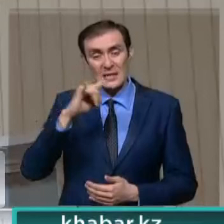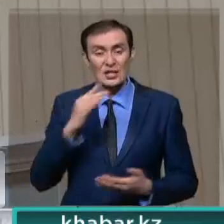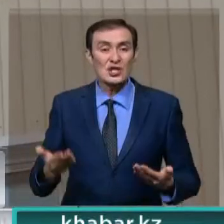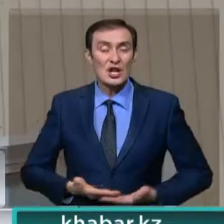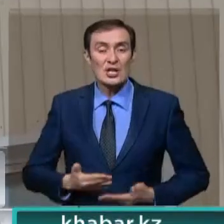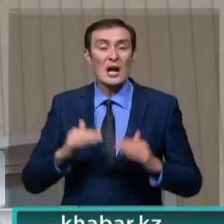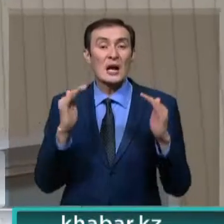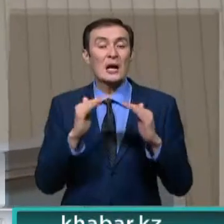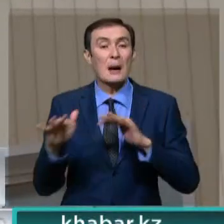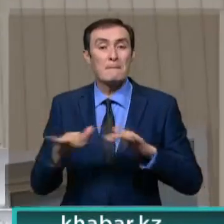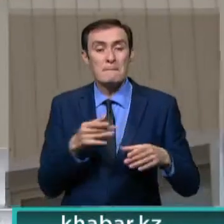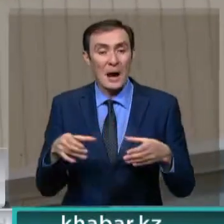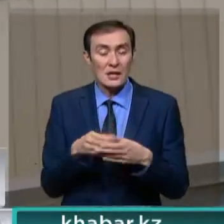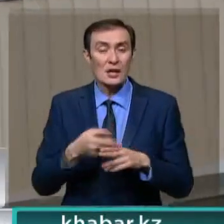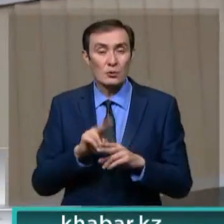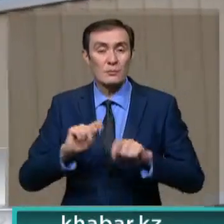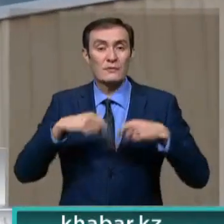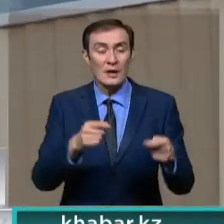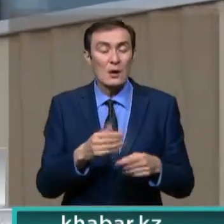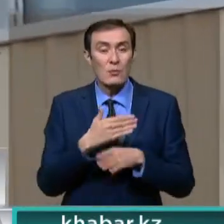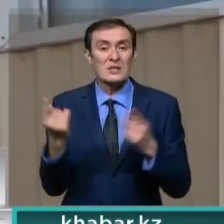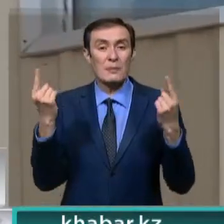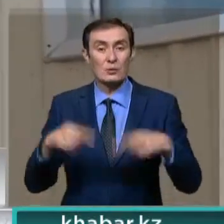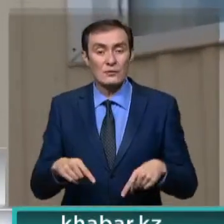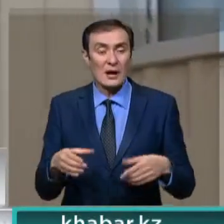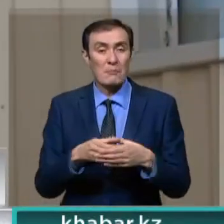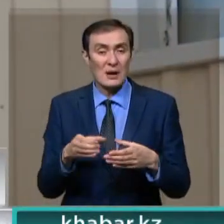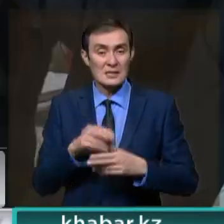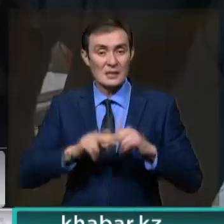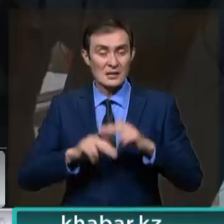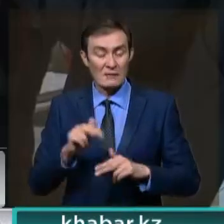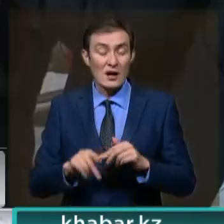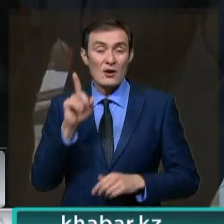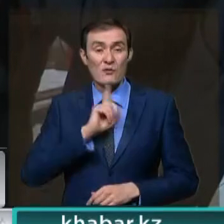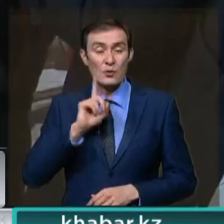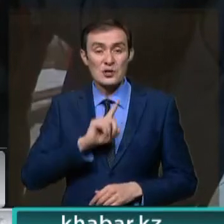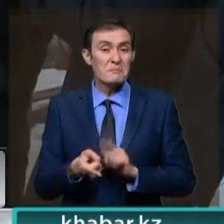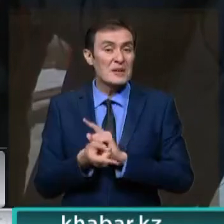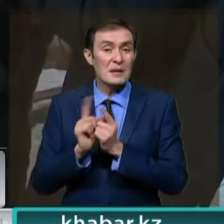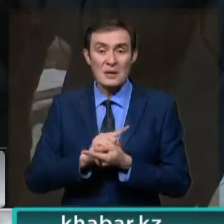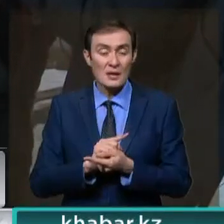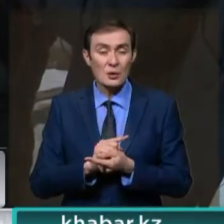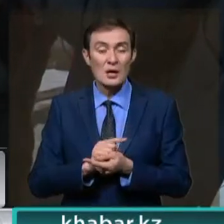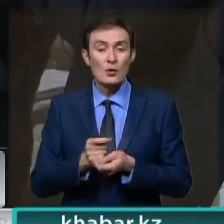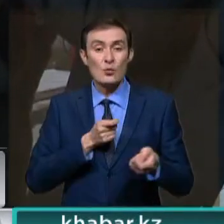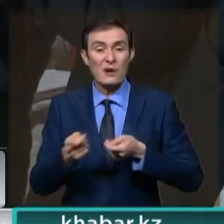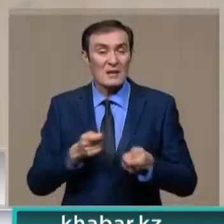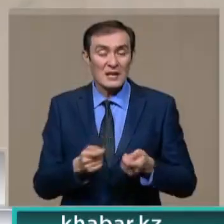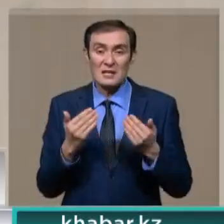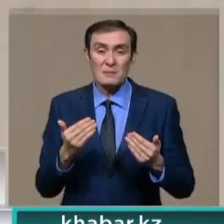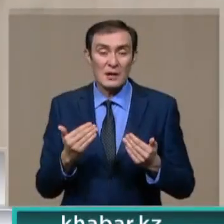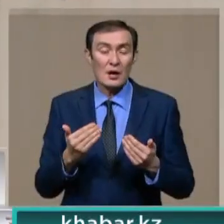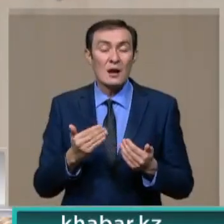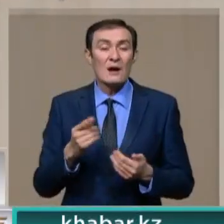жилищной компании, получившей объект после обанкротившихся застройщиков. Впрочем, перемен от смены собственников здания